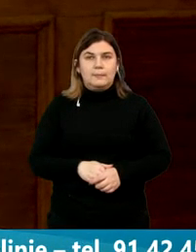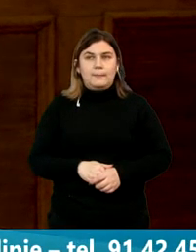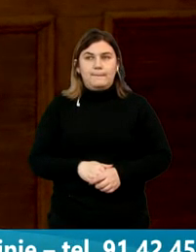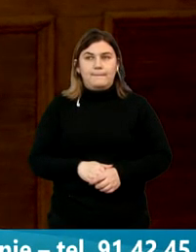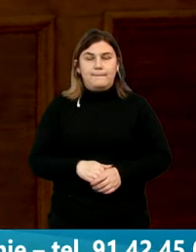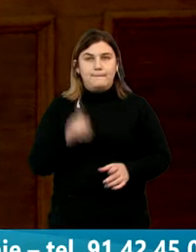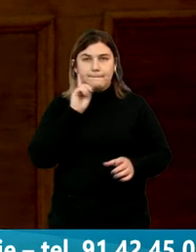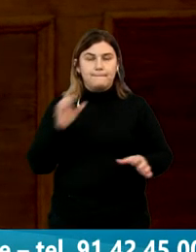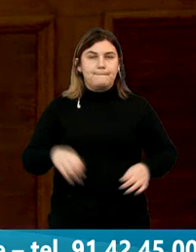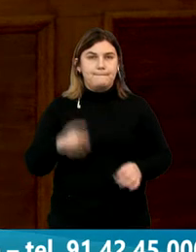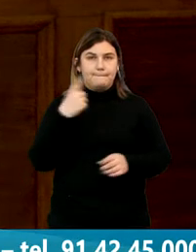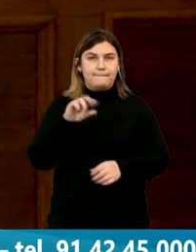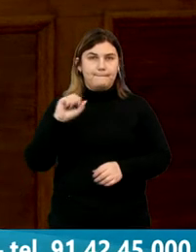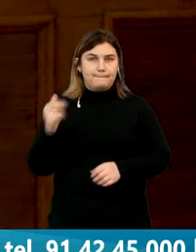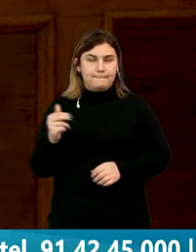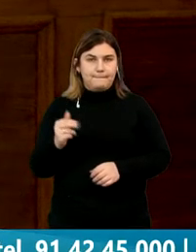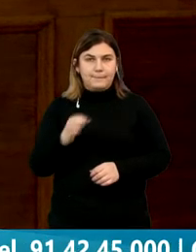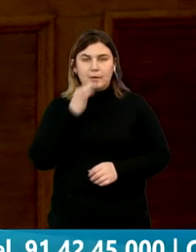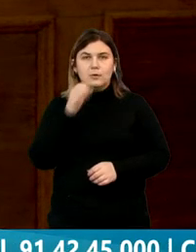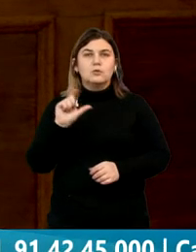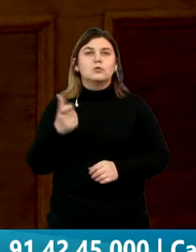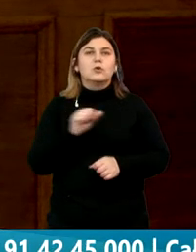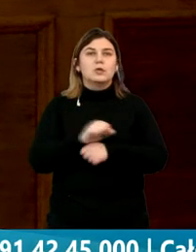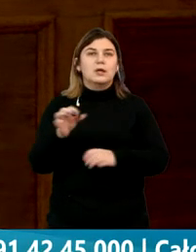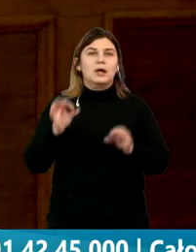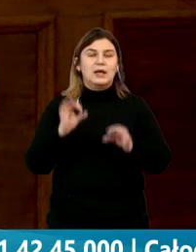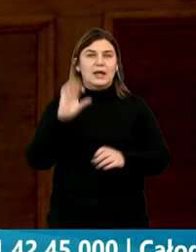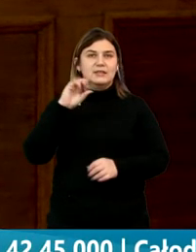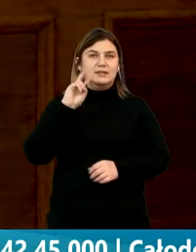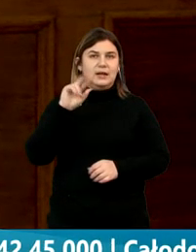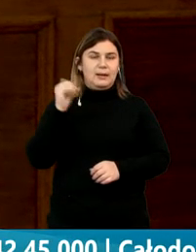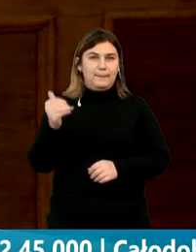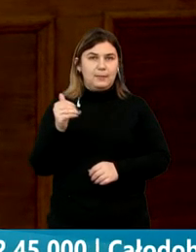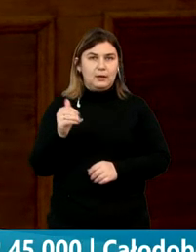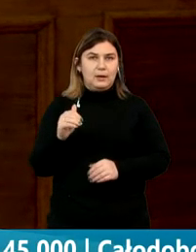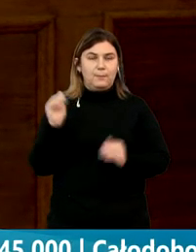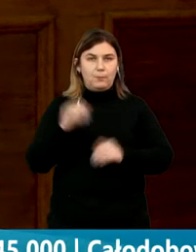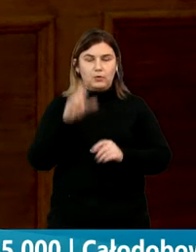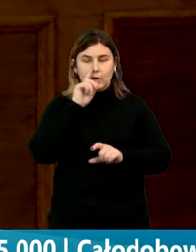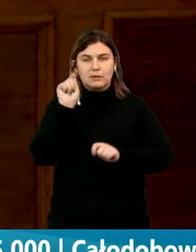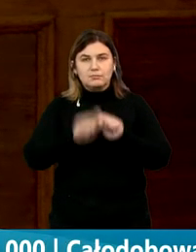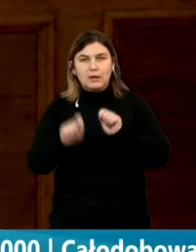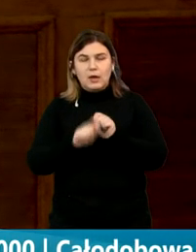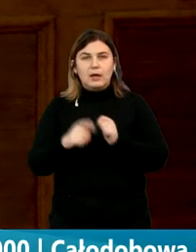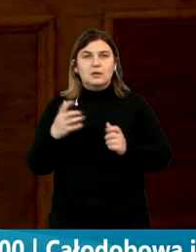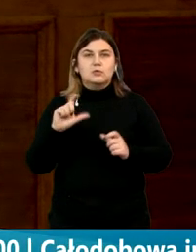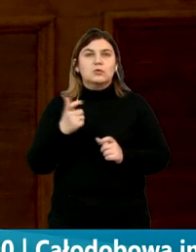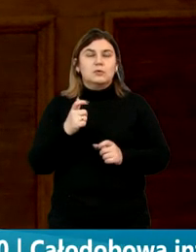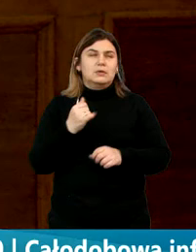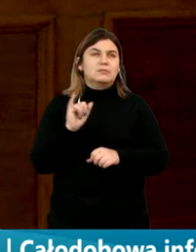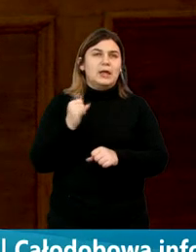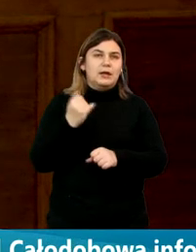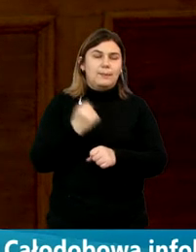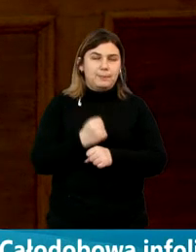Pan Damian pyta, co dzieje się aktualnie ze SKM-ką, czy można gdzieś śledzić postęp prac? Panie